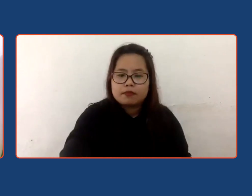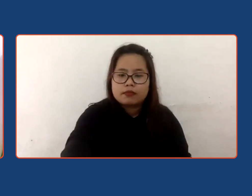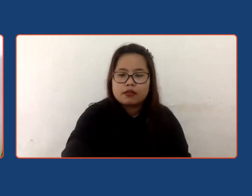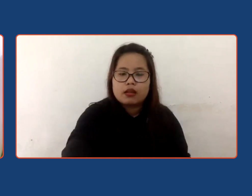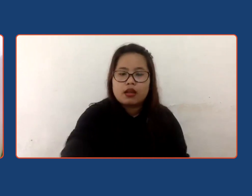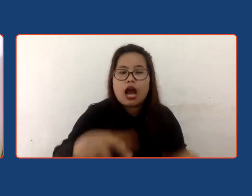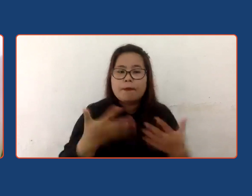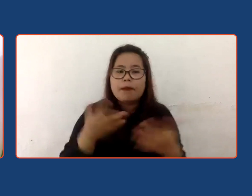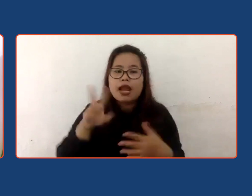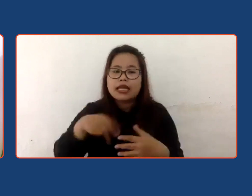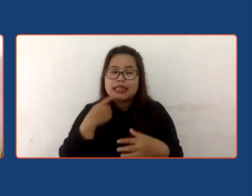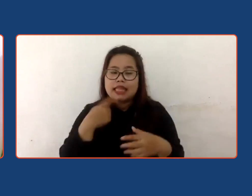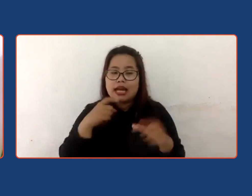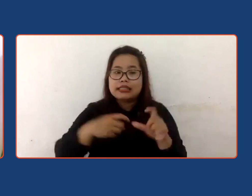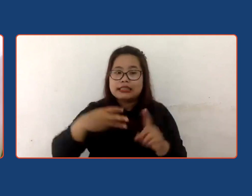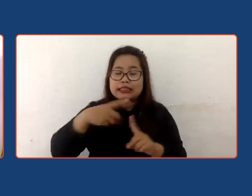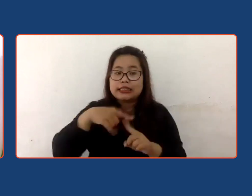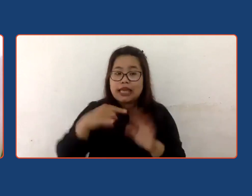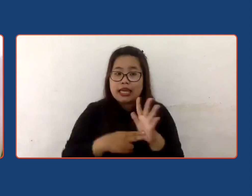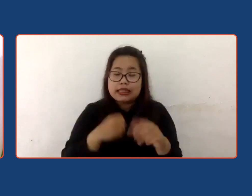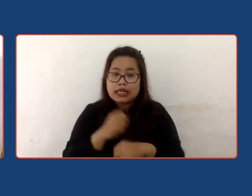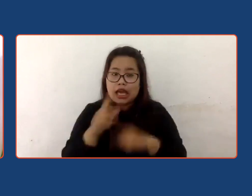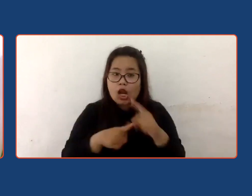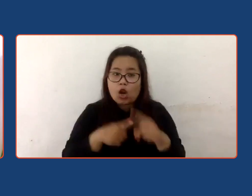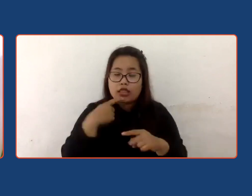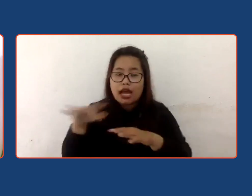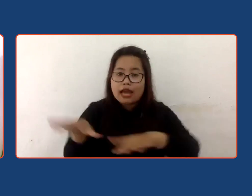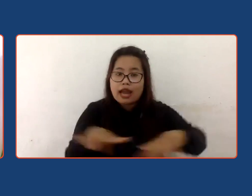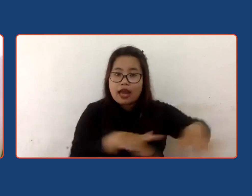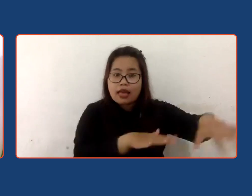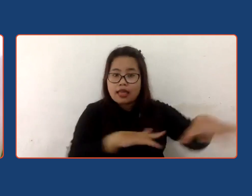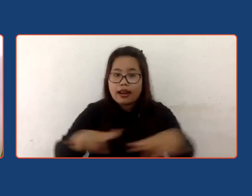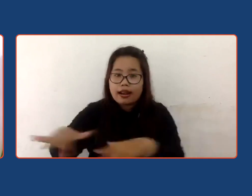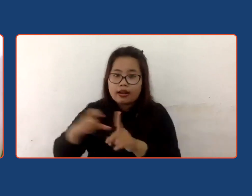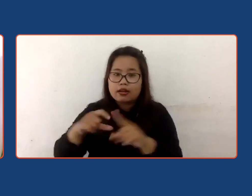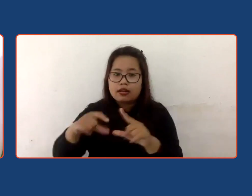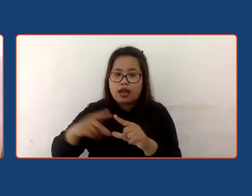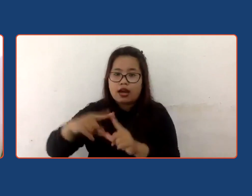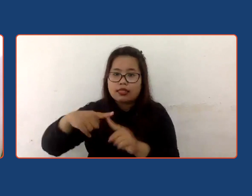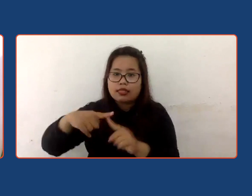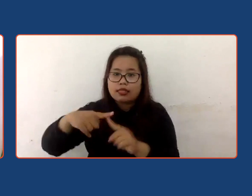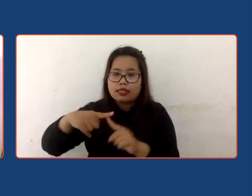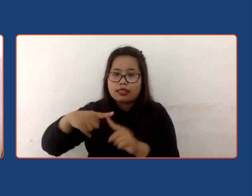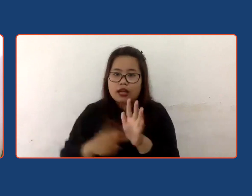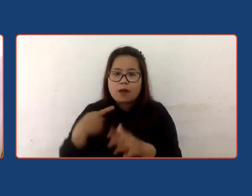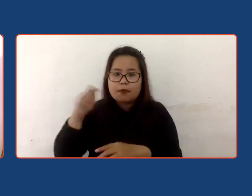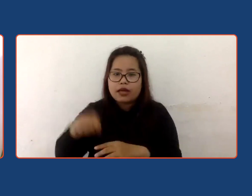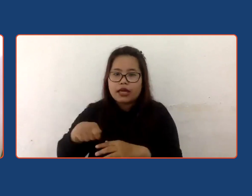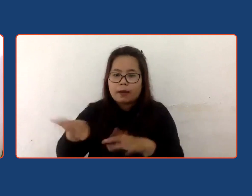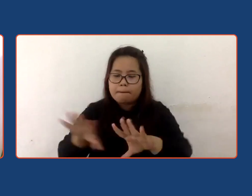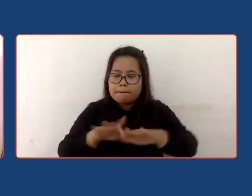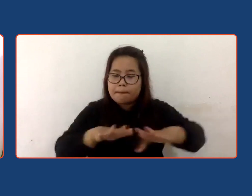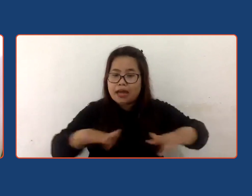terkait setting yang misalkan untuk daratan Kami menggunakan pasir di sini